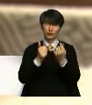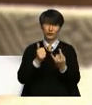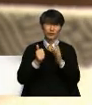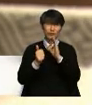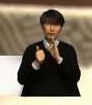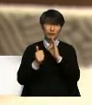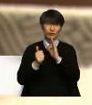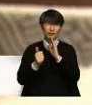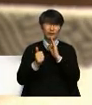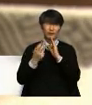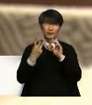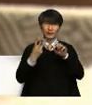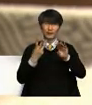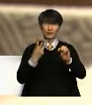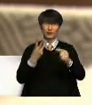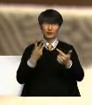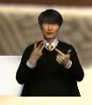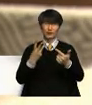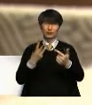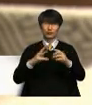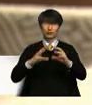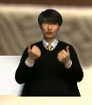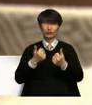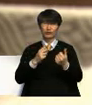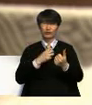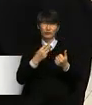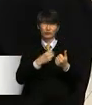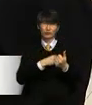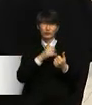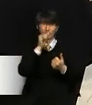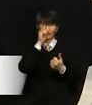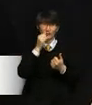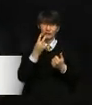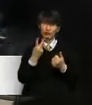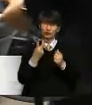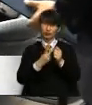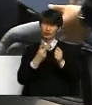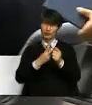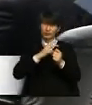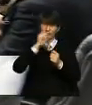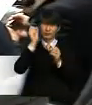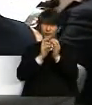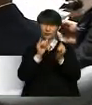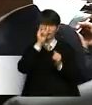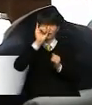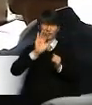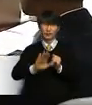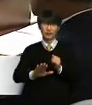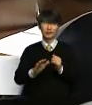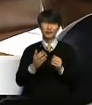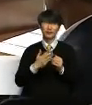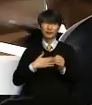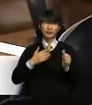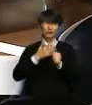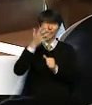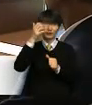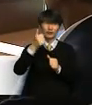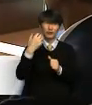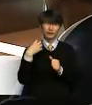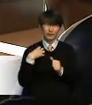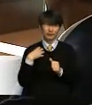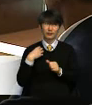정말 3선 의원님들 계시고 다또 2선 이렇게 재선 의원님들 계신데 제가 위원장